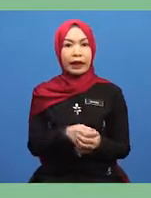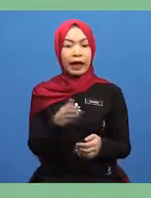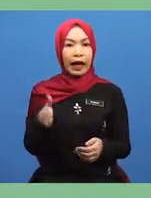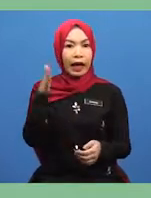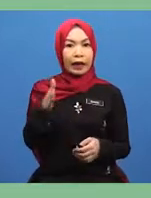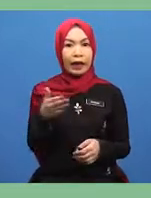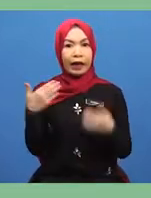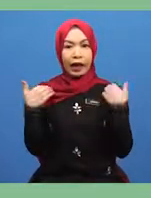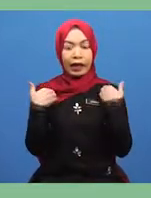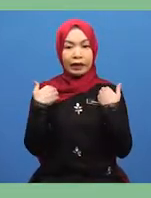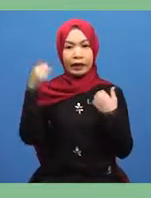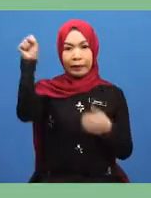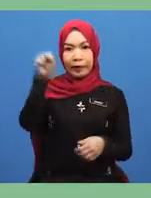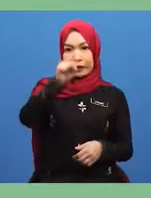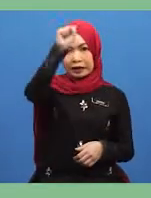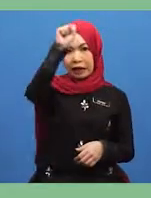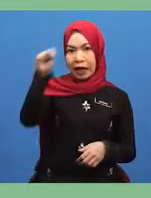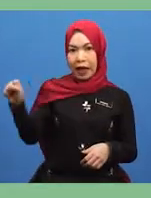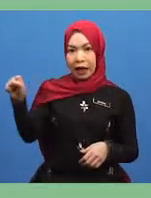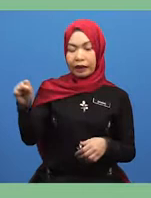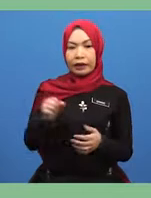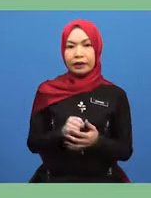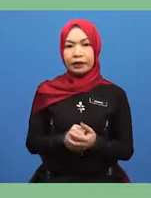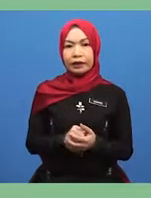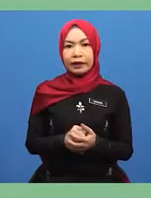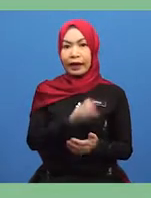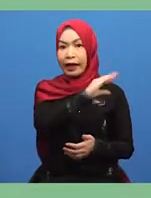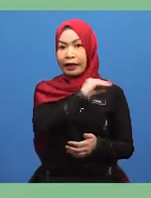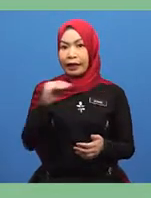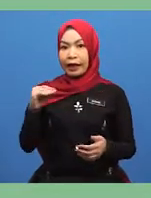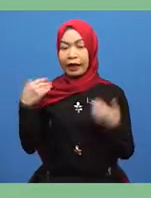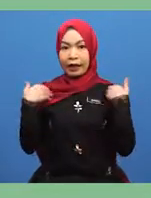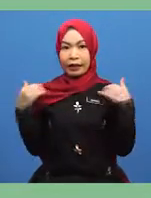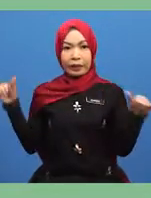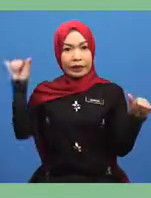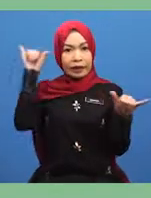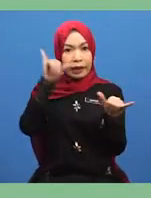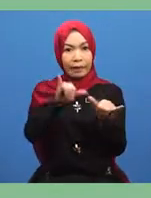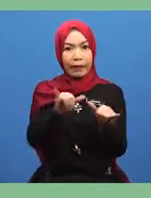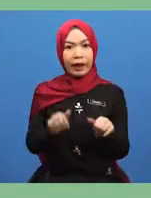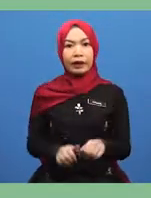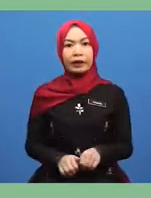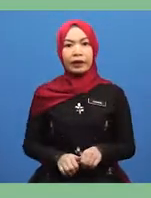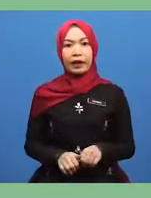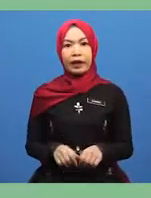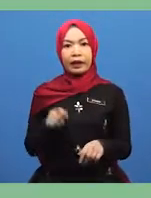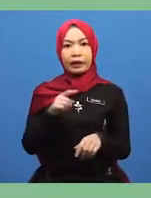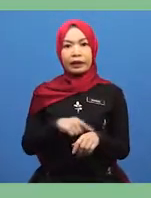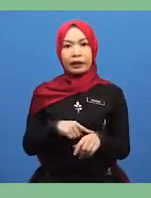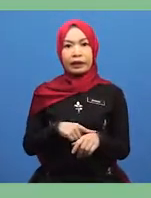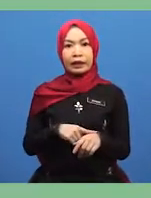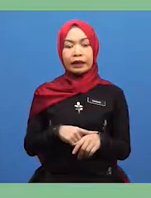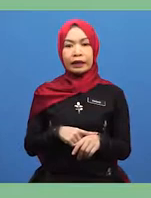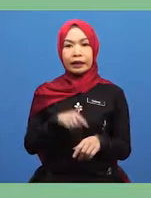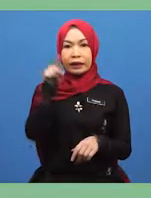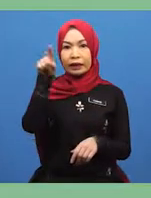kelop penawaran USD, maka wujudlah keseimbangan pasaran wang pada titik E, di mana